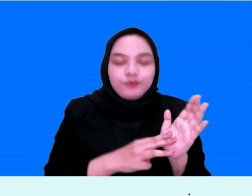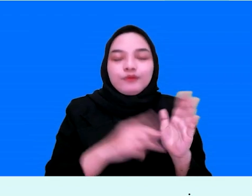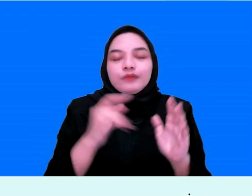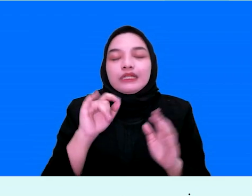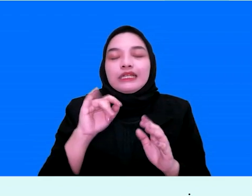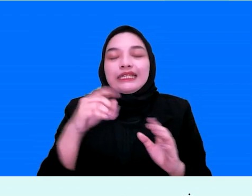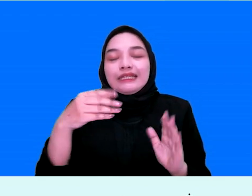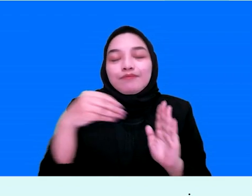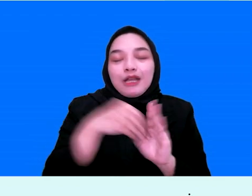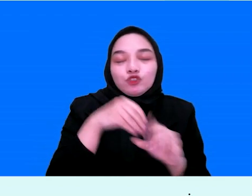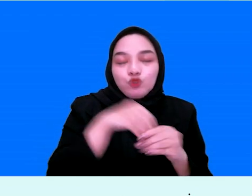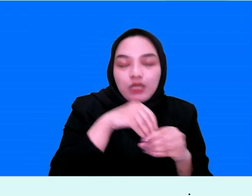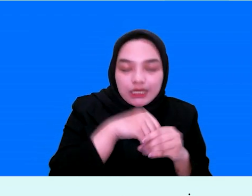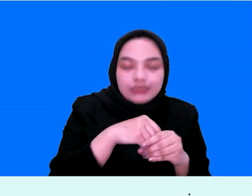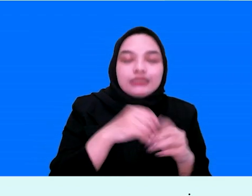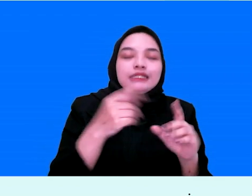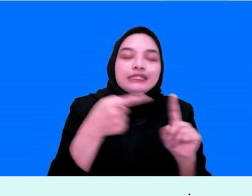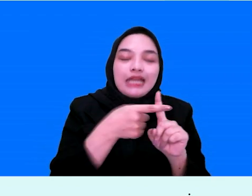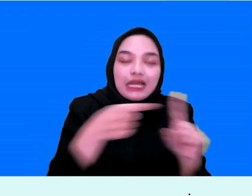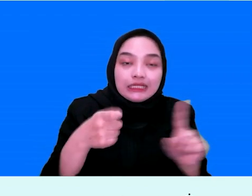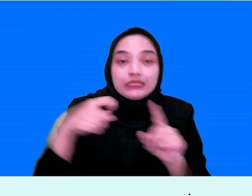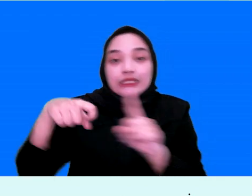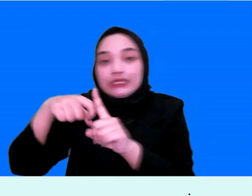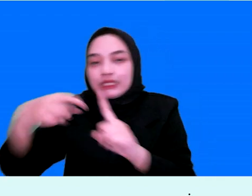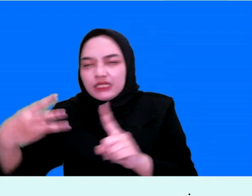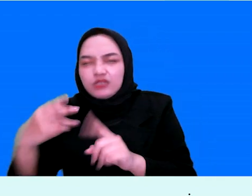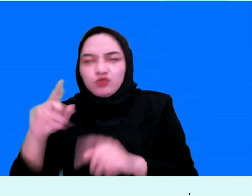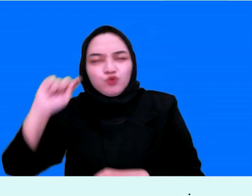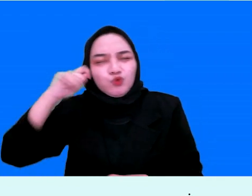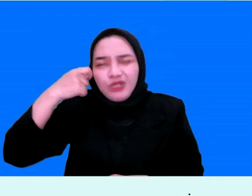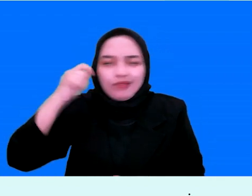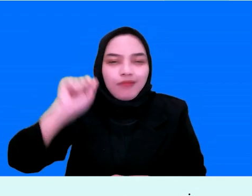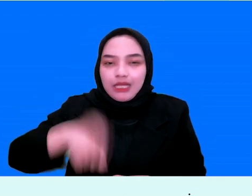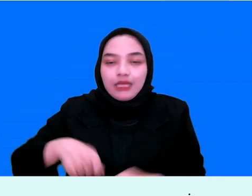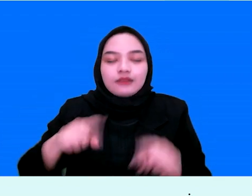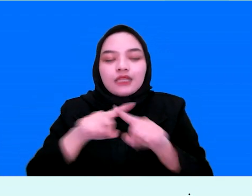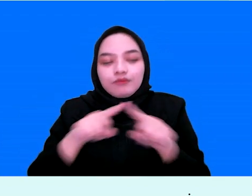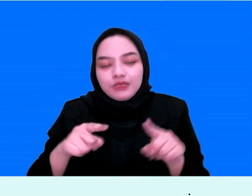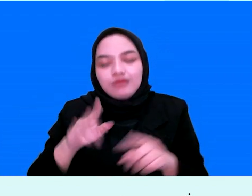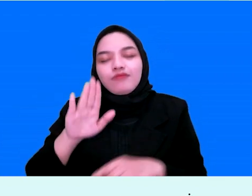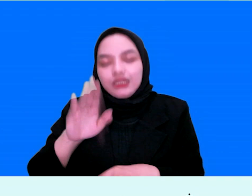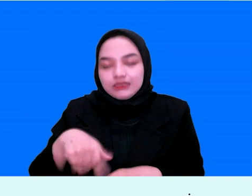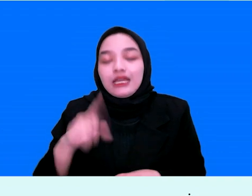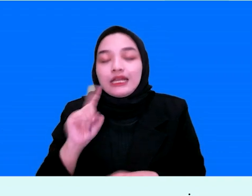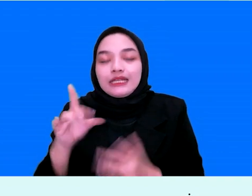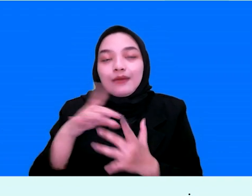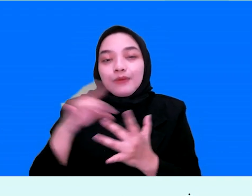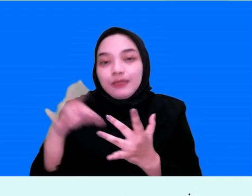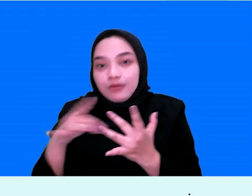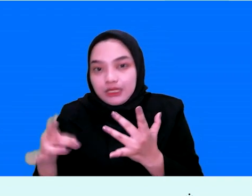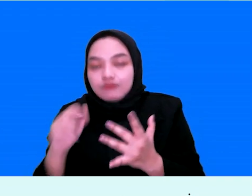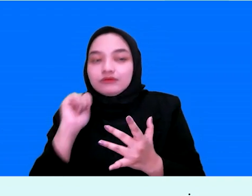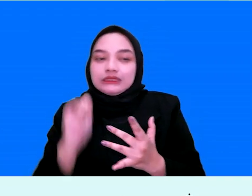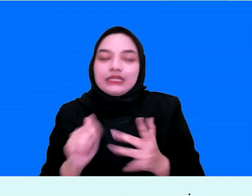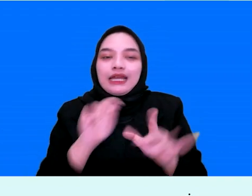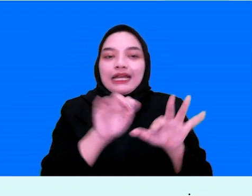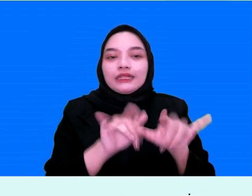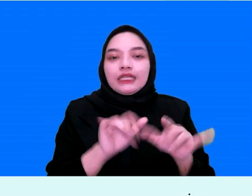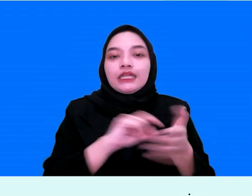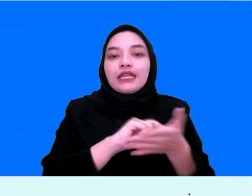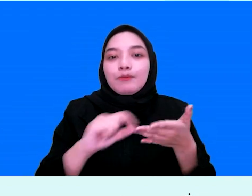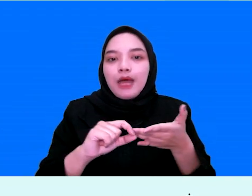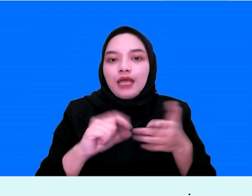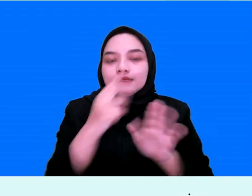sulit digunakan untuk memilih stasiun itu sendiri, namun masih ada sekiranya alternatif yaitu dengan mengetik nama